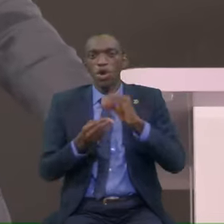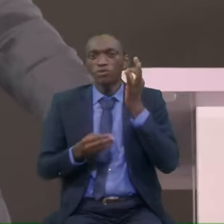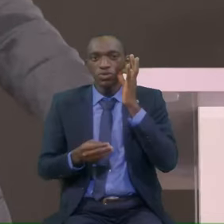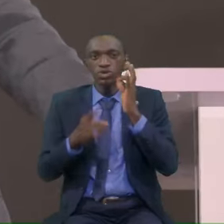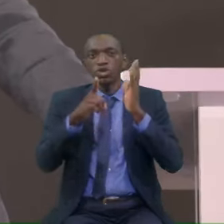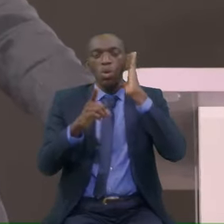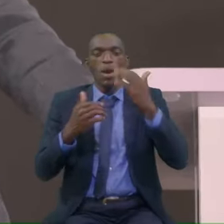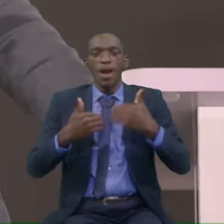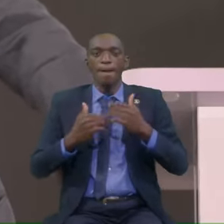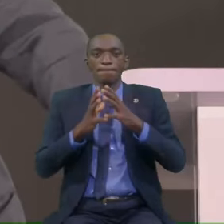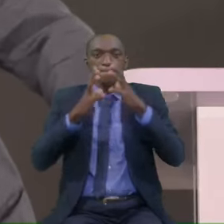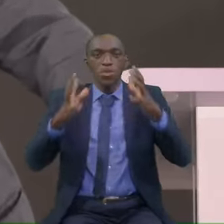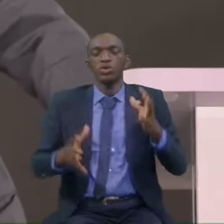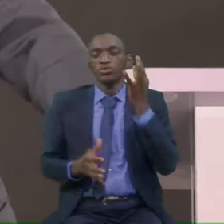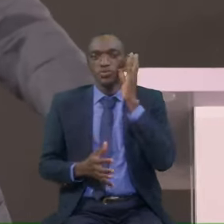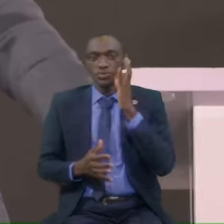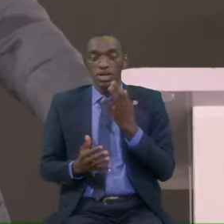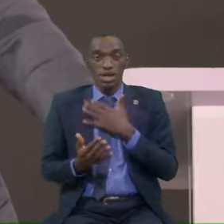beaucoup de fruits.